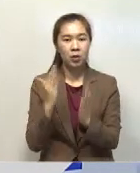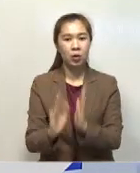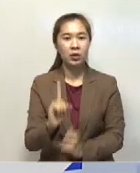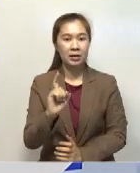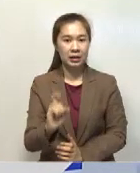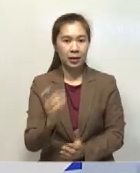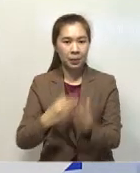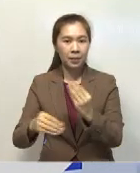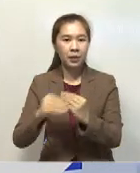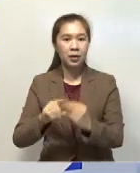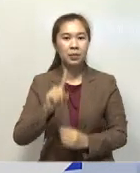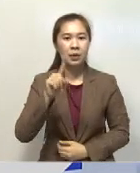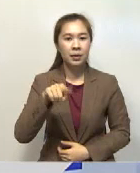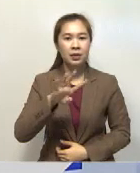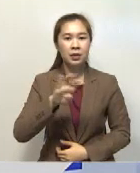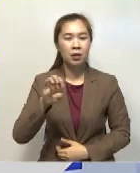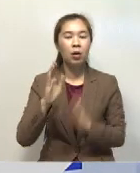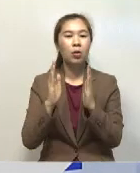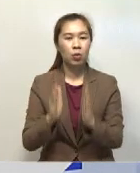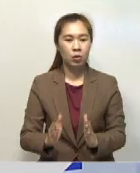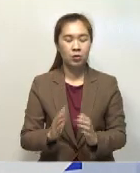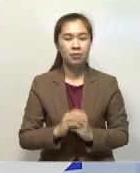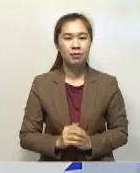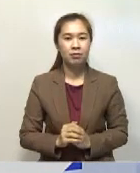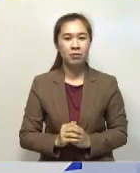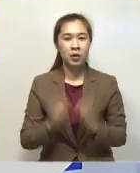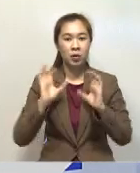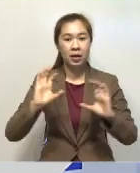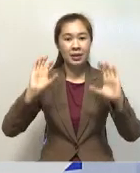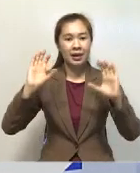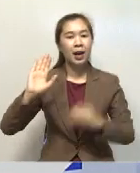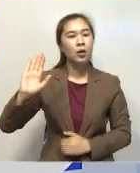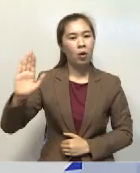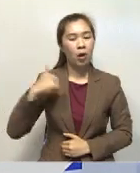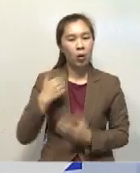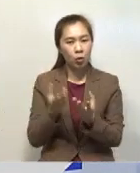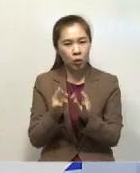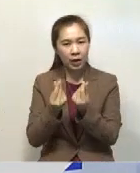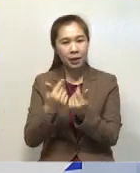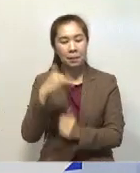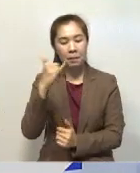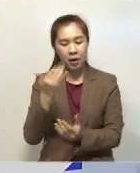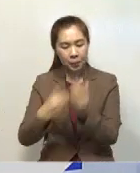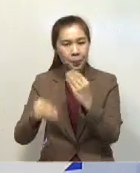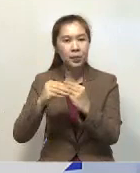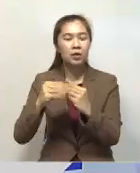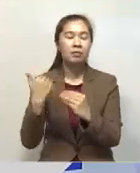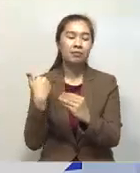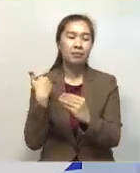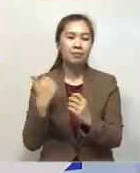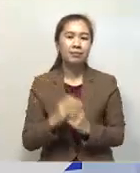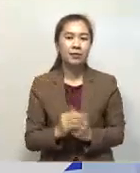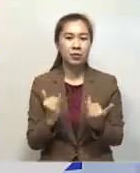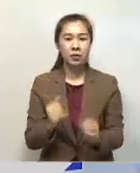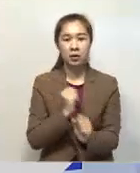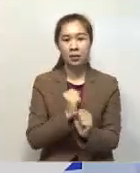ผู้เสียชีวิตตอนนี้เพิ่มกว่า 1,400 คนแล้วนะคะทางการเนี่ยคาดว่าตัวเลขอาจจะสูงมากกว่านี้อีกนะคะ ใ